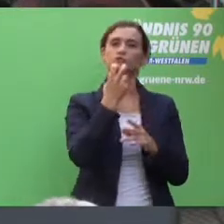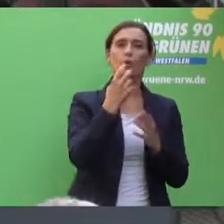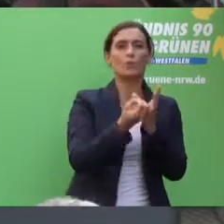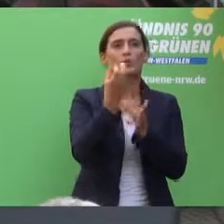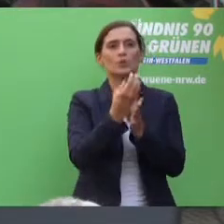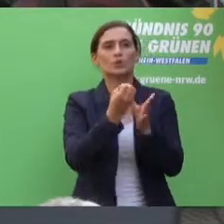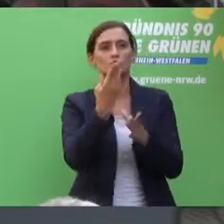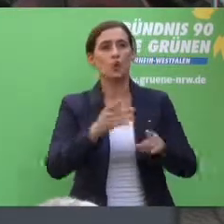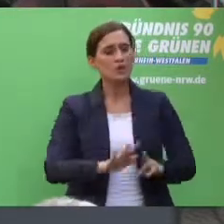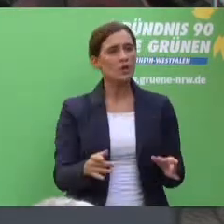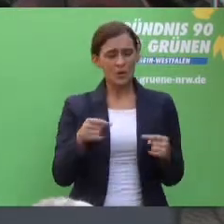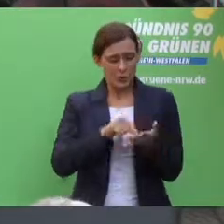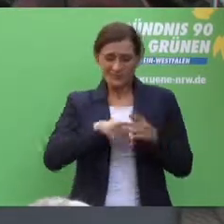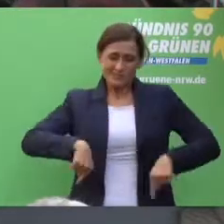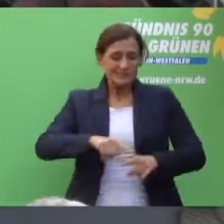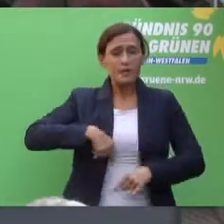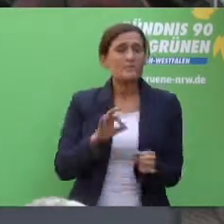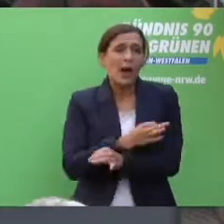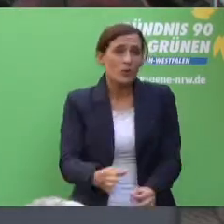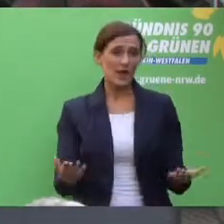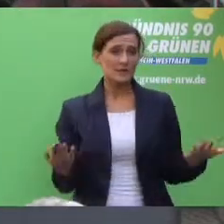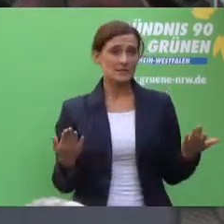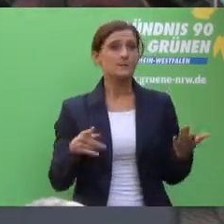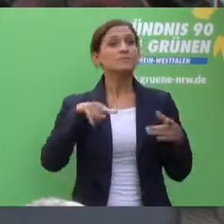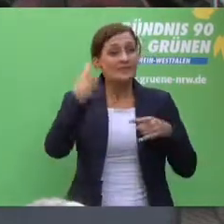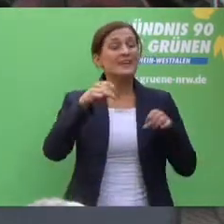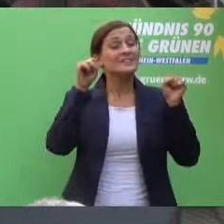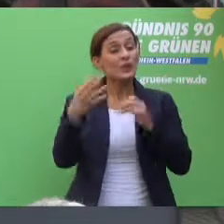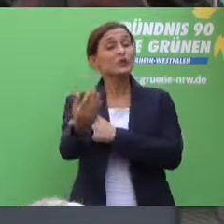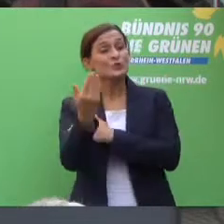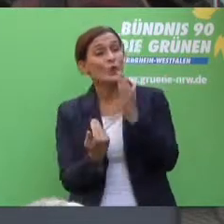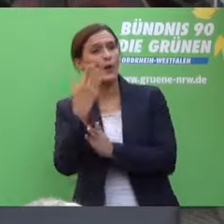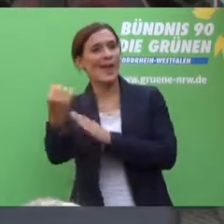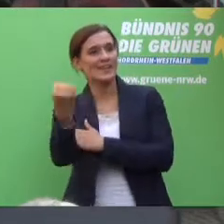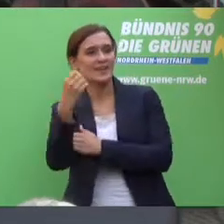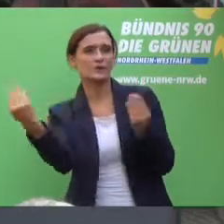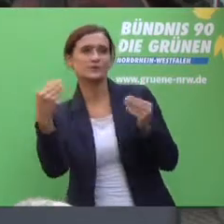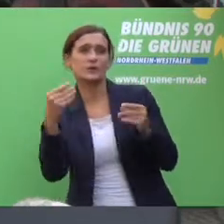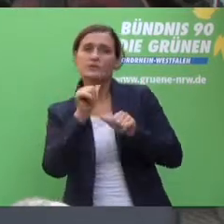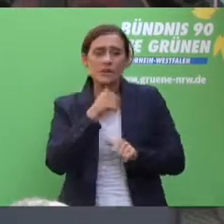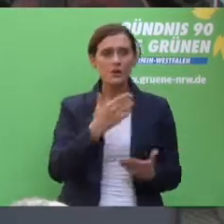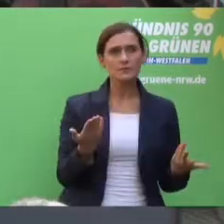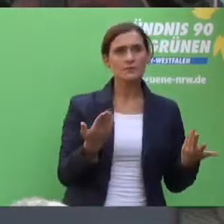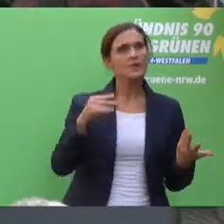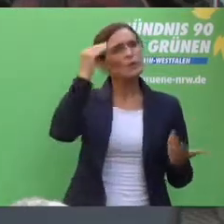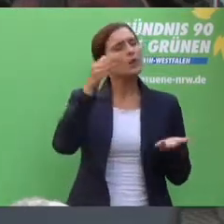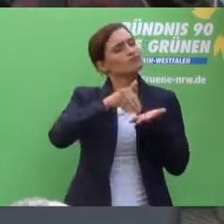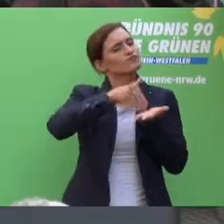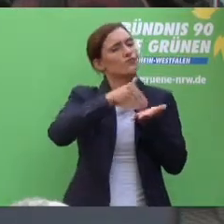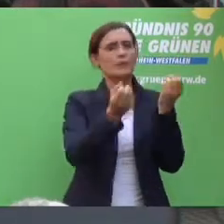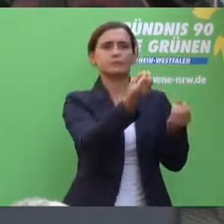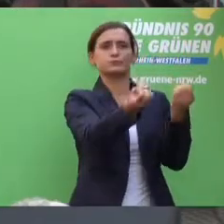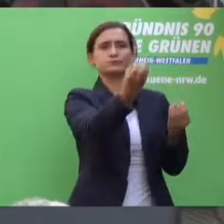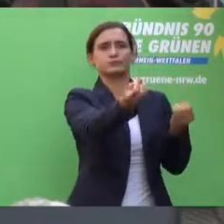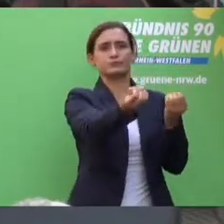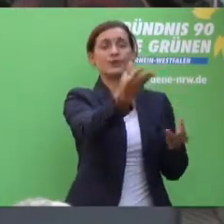ja keinen Strom brauchen und einen Einspeisevorrang für Erneuerbare haben. Nein, die produzieren munter weiter. Und das ist der Grund, warum